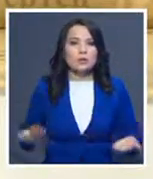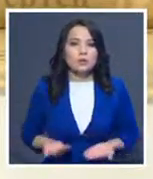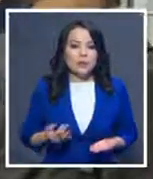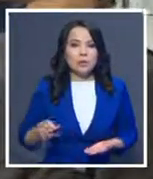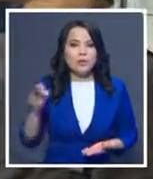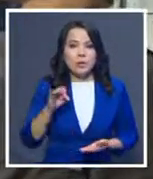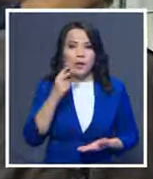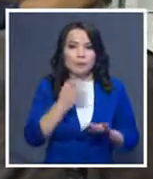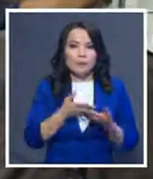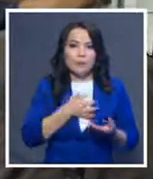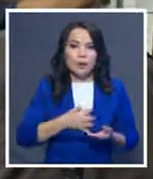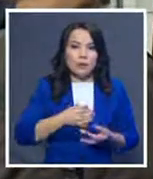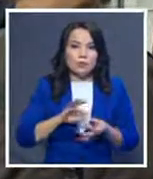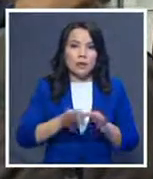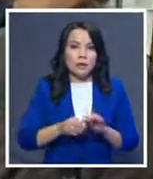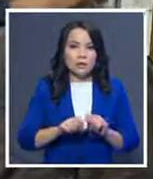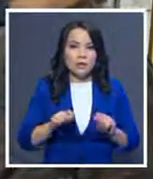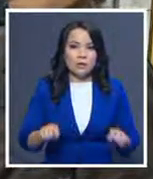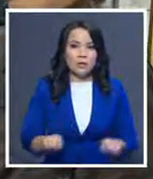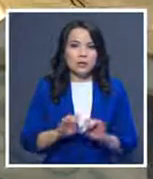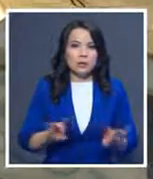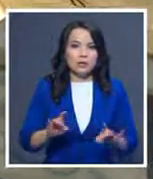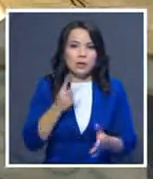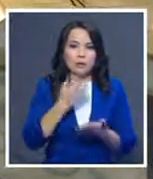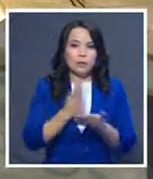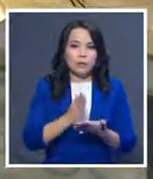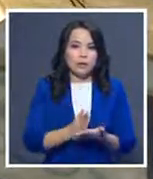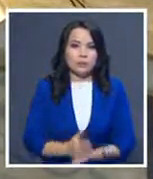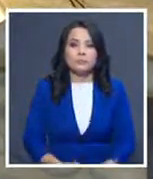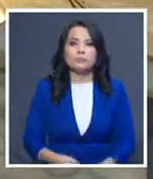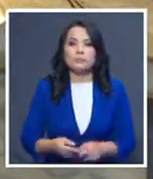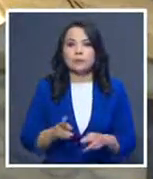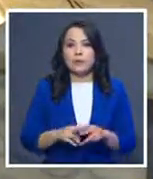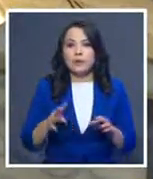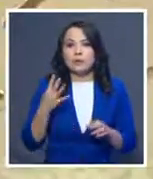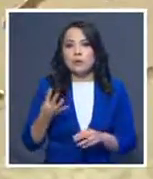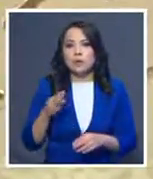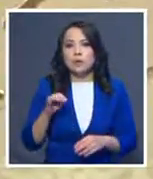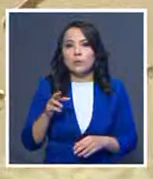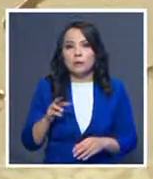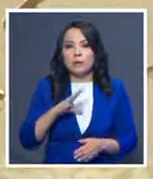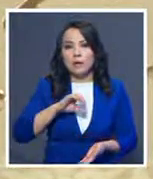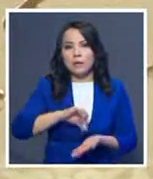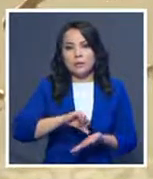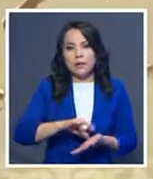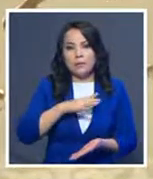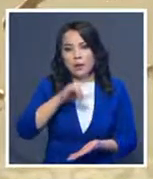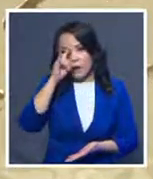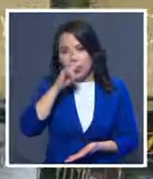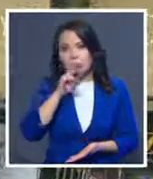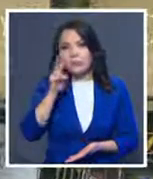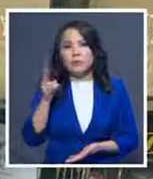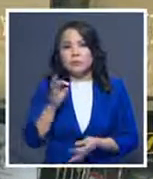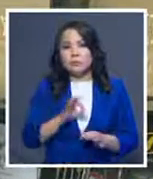ену тарихы мен мән-маңызы туралы талдаулар жасалған. Бұл 4 томдықта кірмеген мәселе жоқ. Мен бүкіл Қазақстанды айналып өттім. Онда